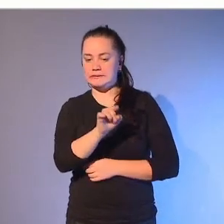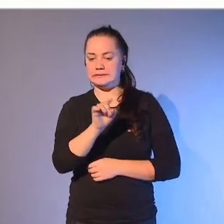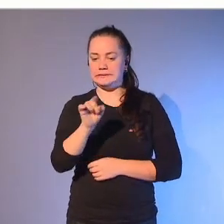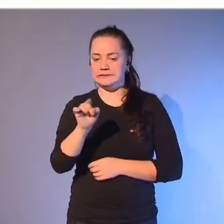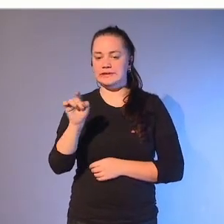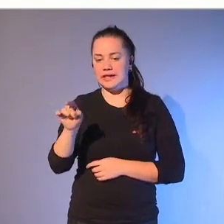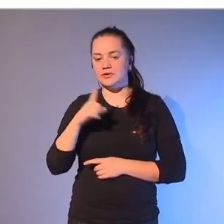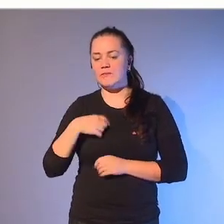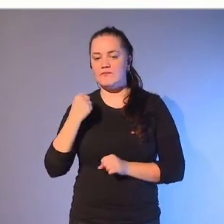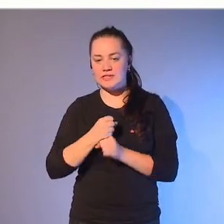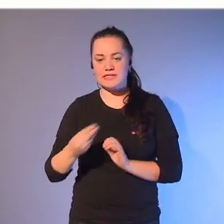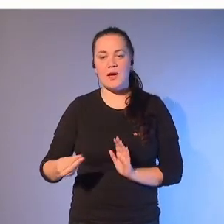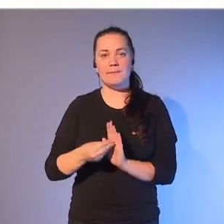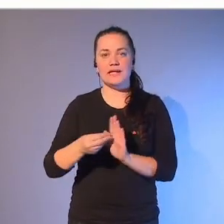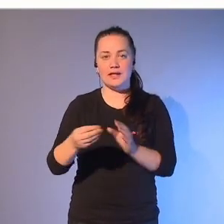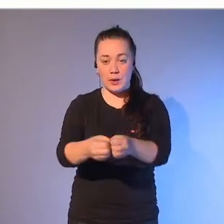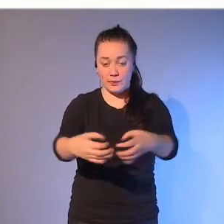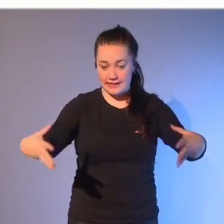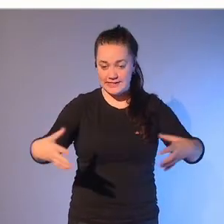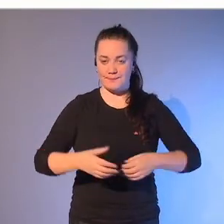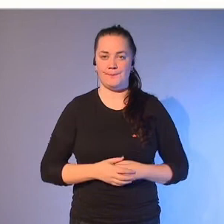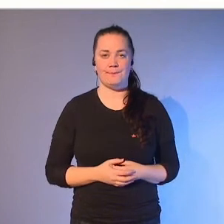skal bidra til å utvikles.